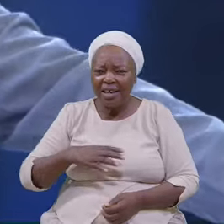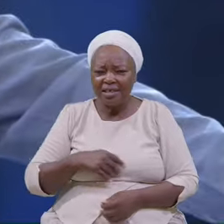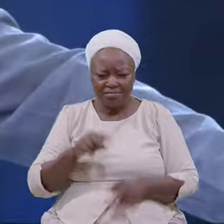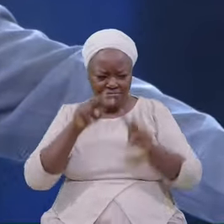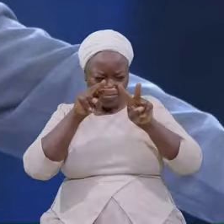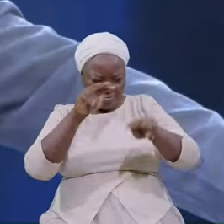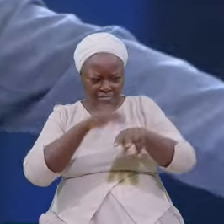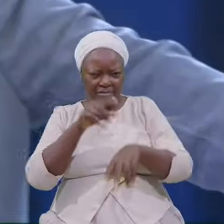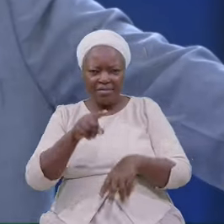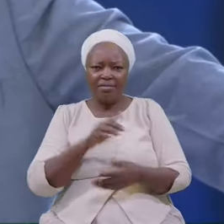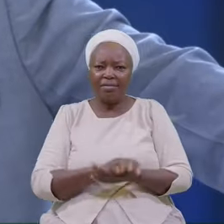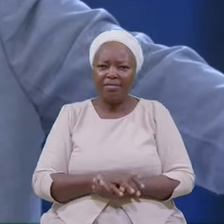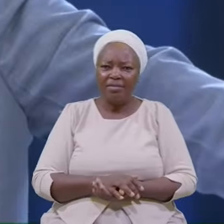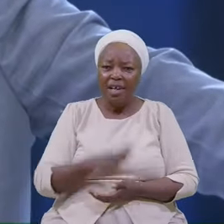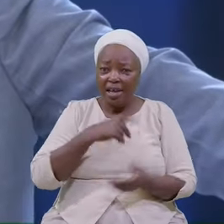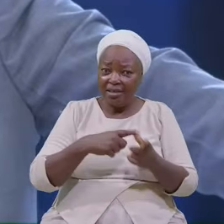And Christ is looking at you. Et Christ vous regarde.